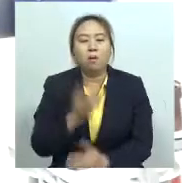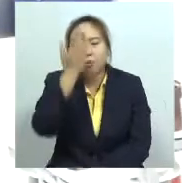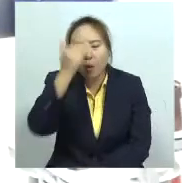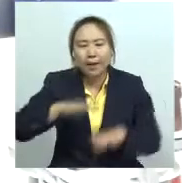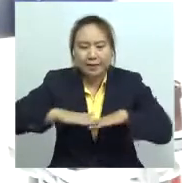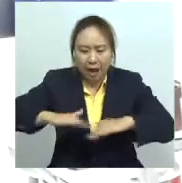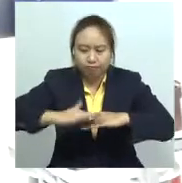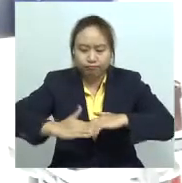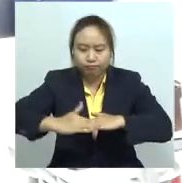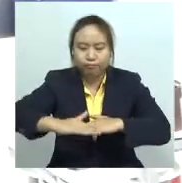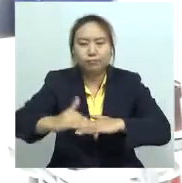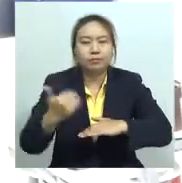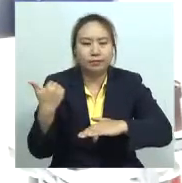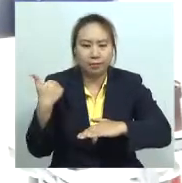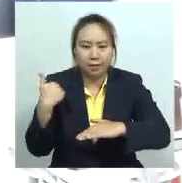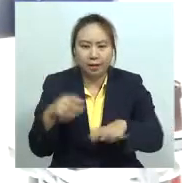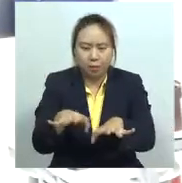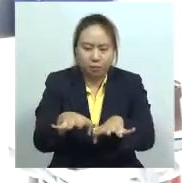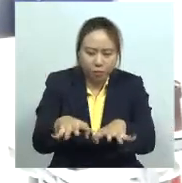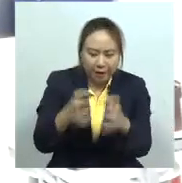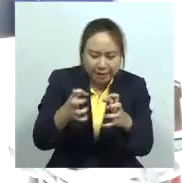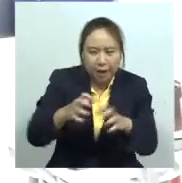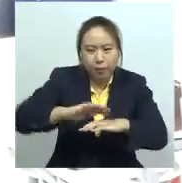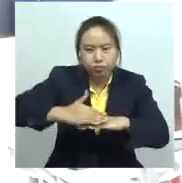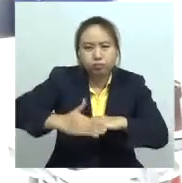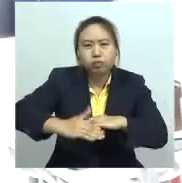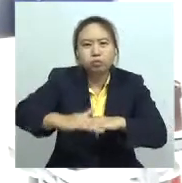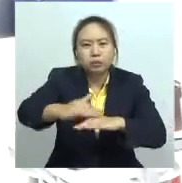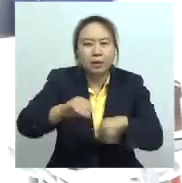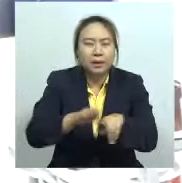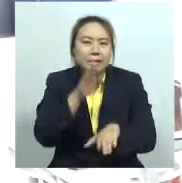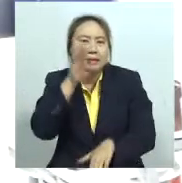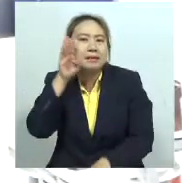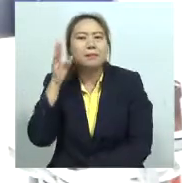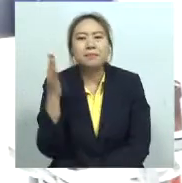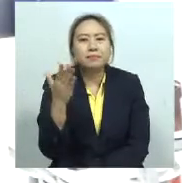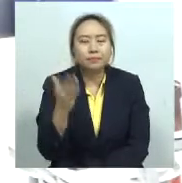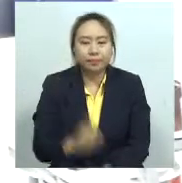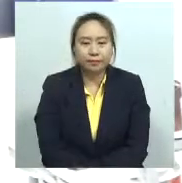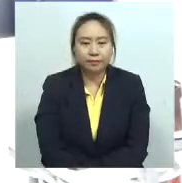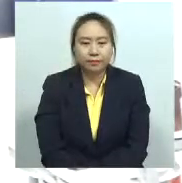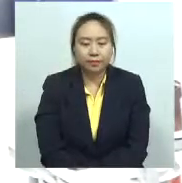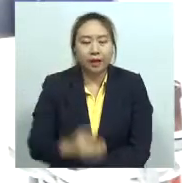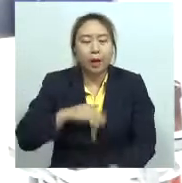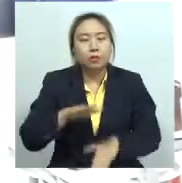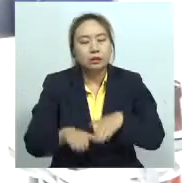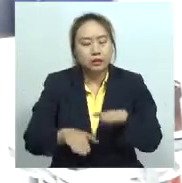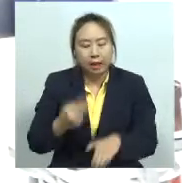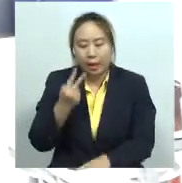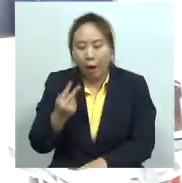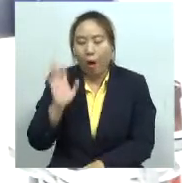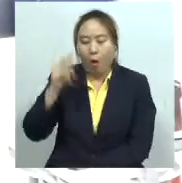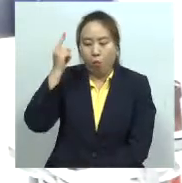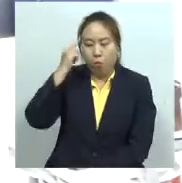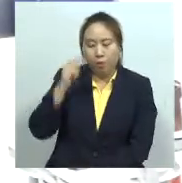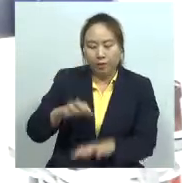ขระมันเป็นปูนขรุขระมันไม่ได้เป็นแบบปูนเรียบๆเราเดินเราก็จะรู้เราก็จะเห็นว่ามัน